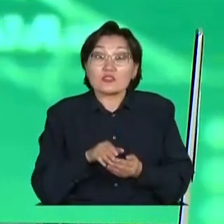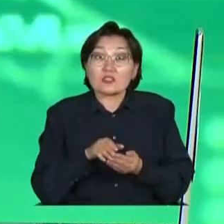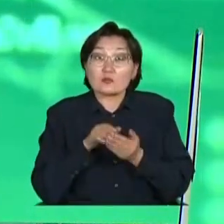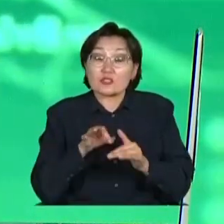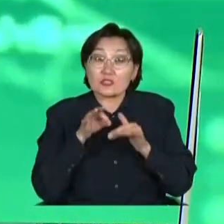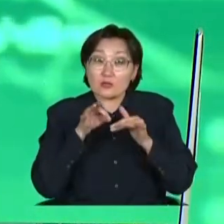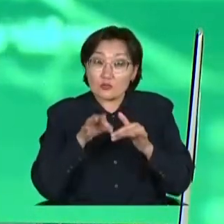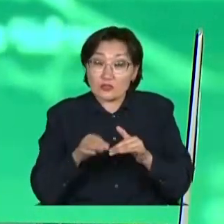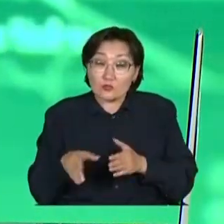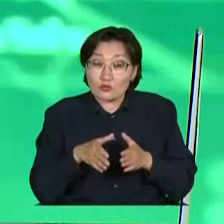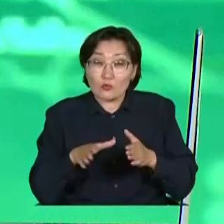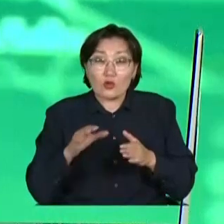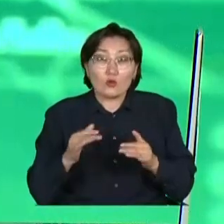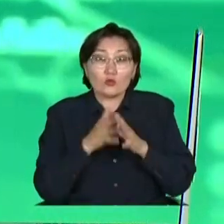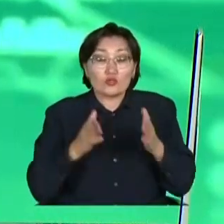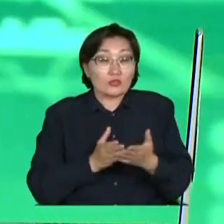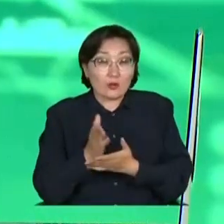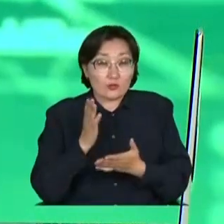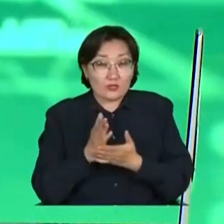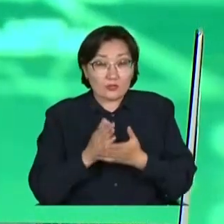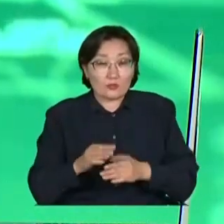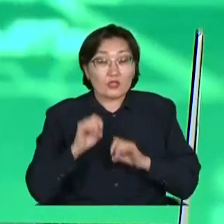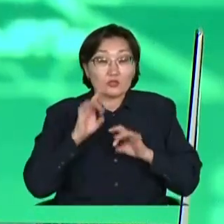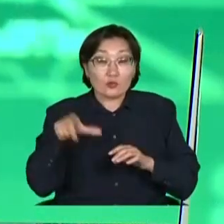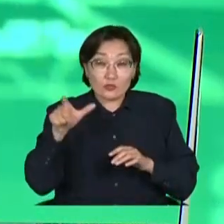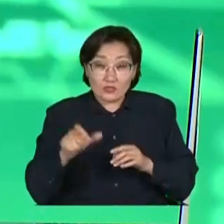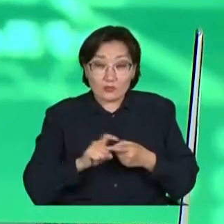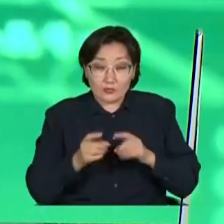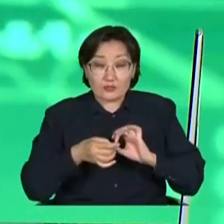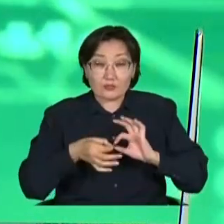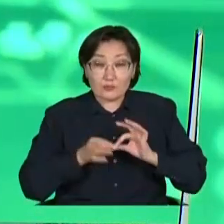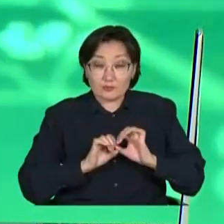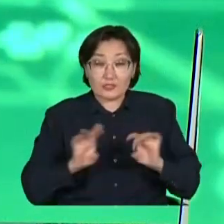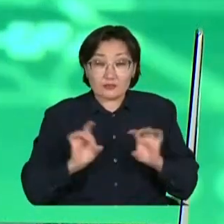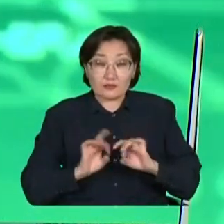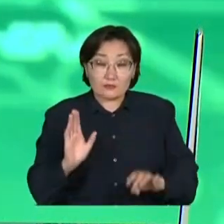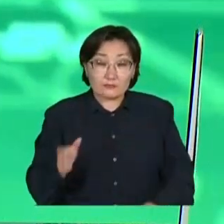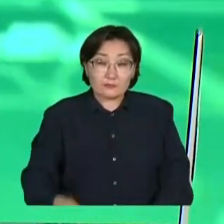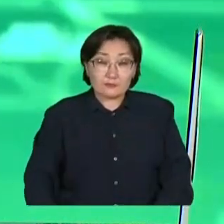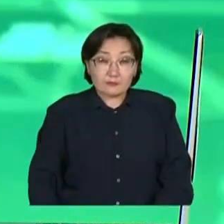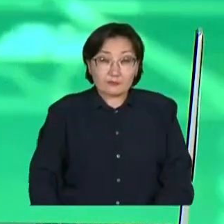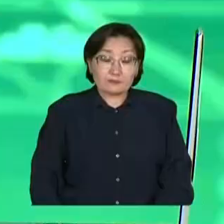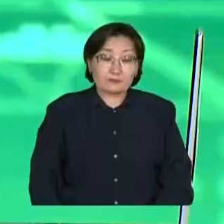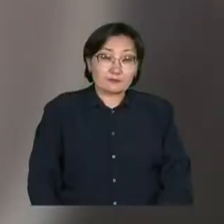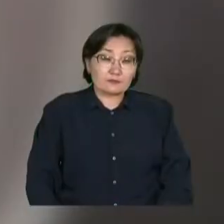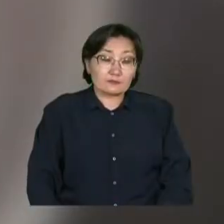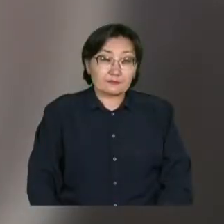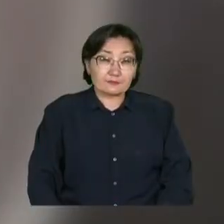кемел ғылым жолында өлшеусіз үлес қосқан қоғам қайраткері жайлы толығырақ келесі бейнематериалда.